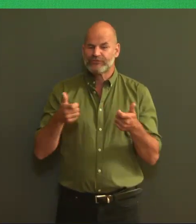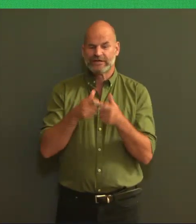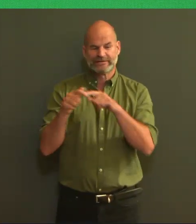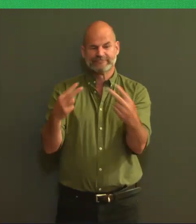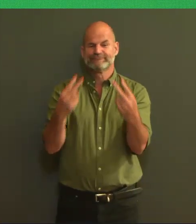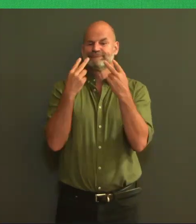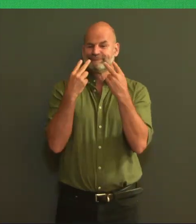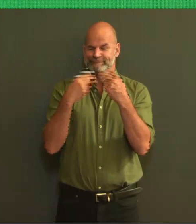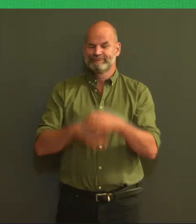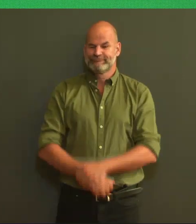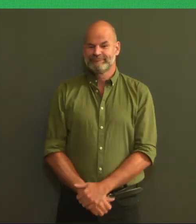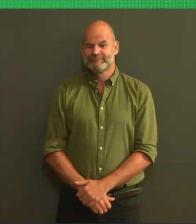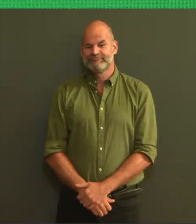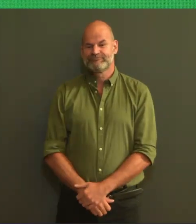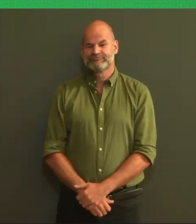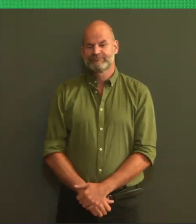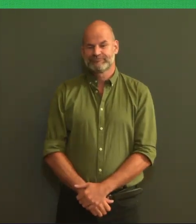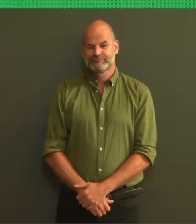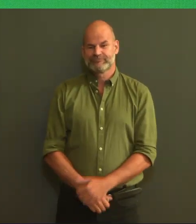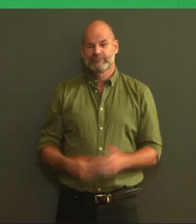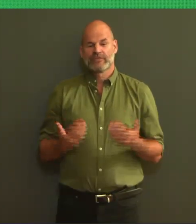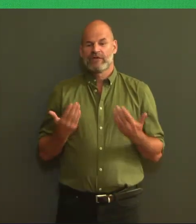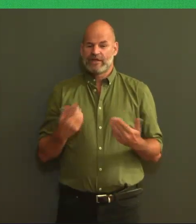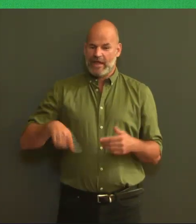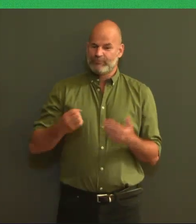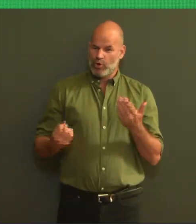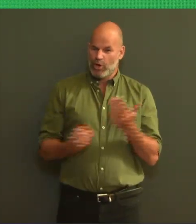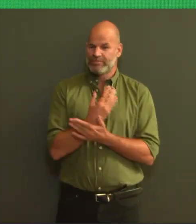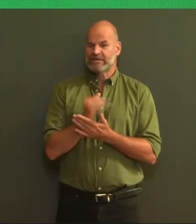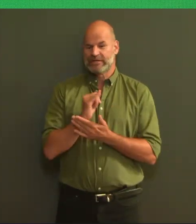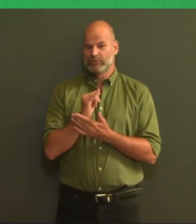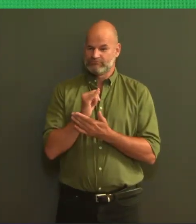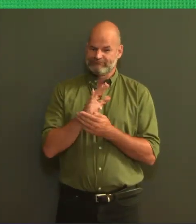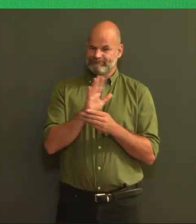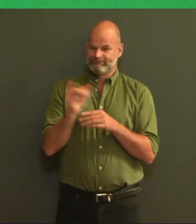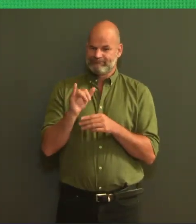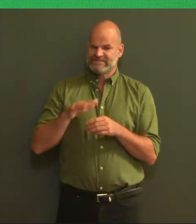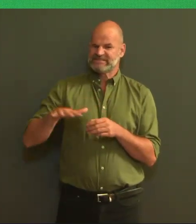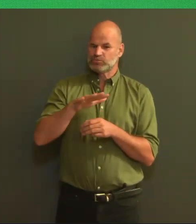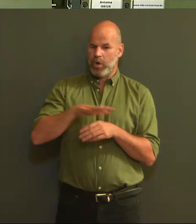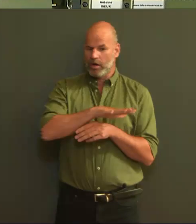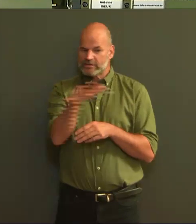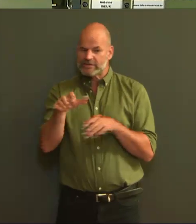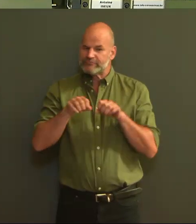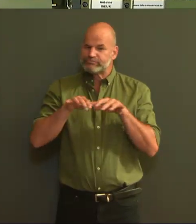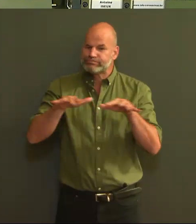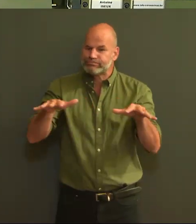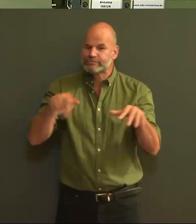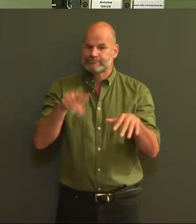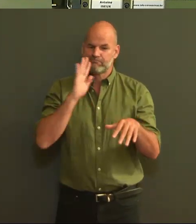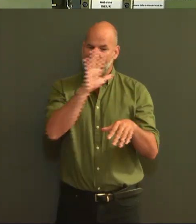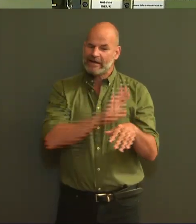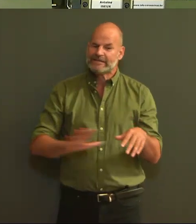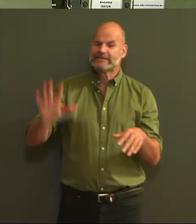geven over de pandemie COVID-19 in ons land. En daarvoor geef ik onmiddellijk het woord aan Steven van Gucht.